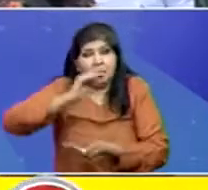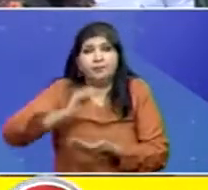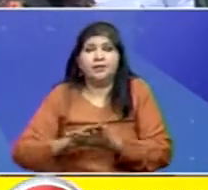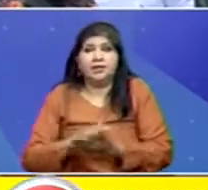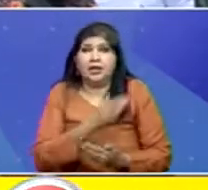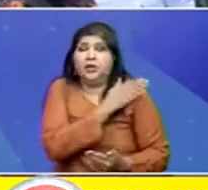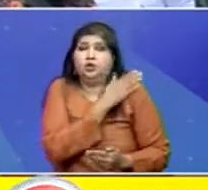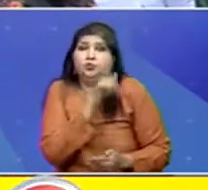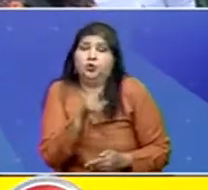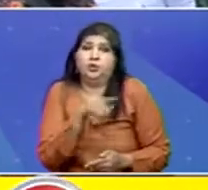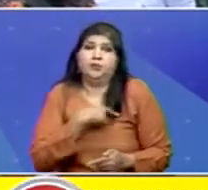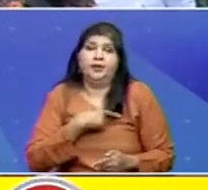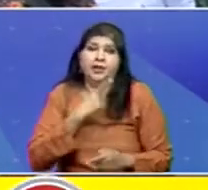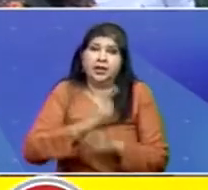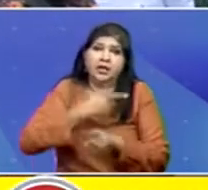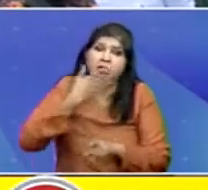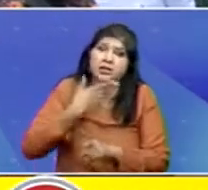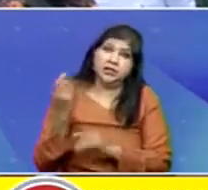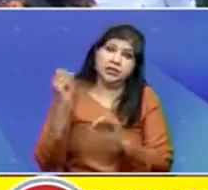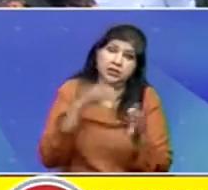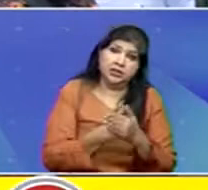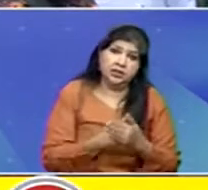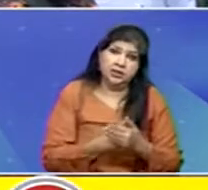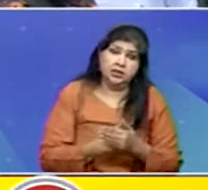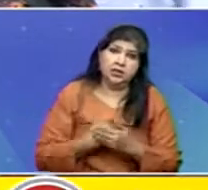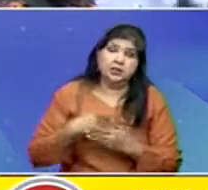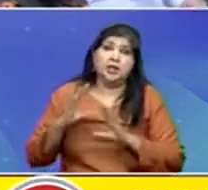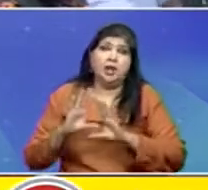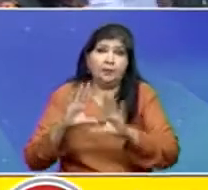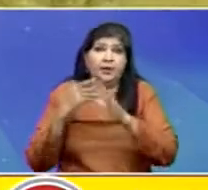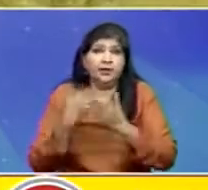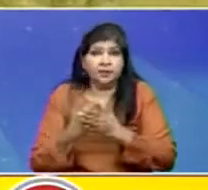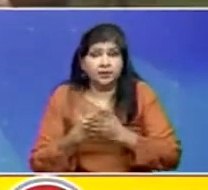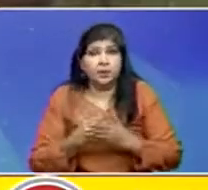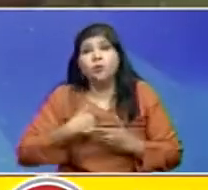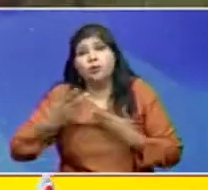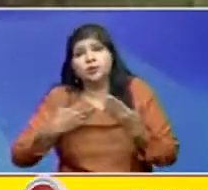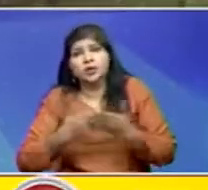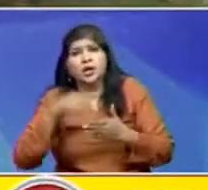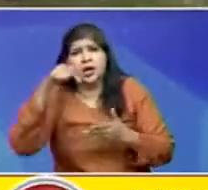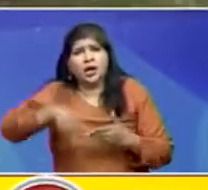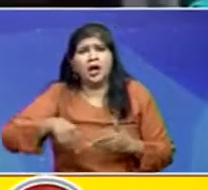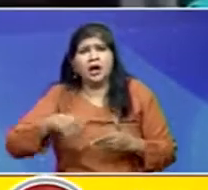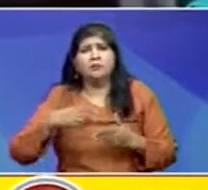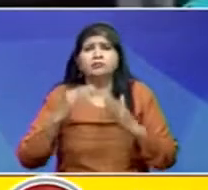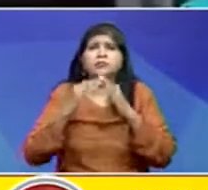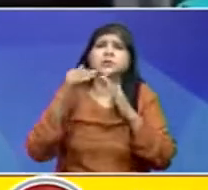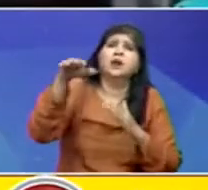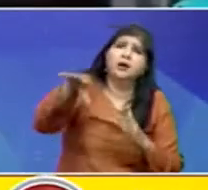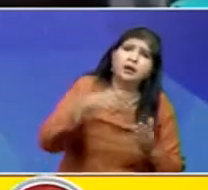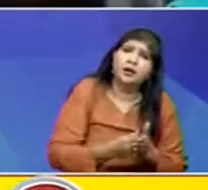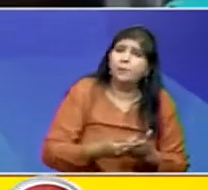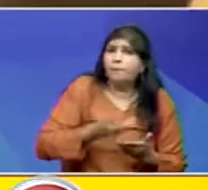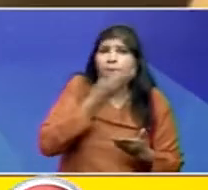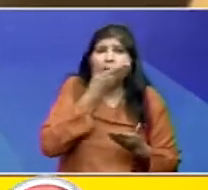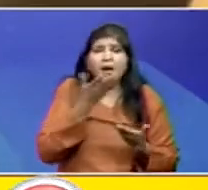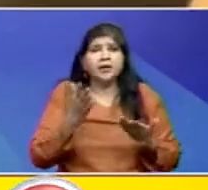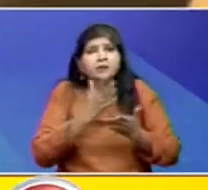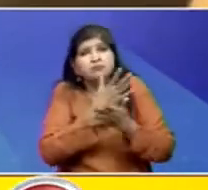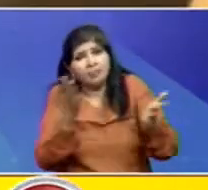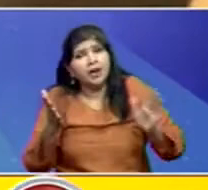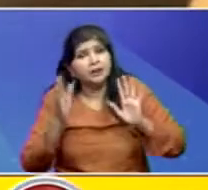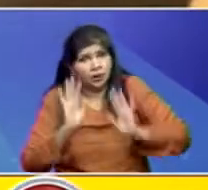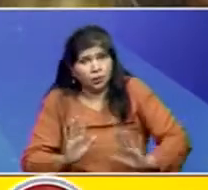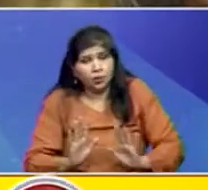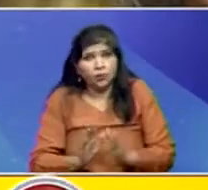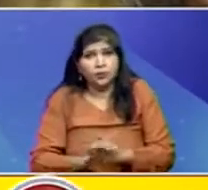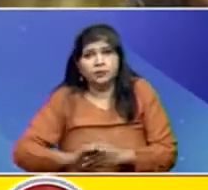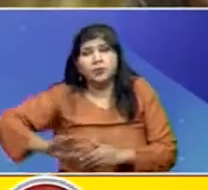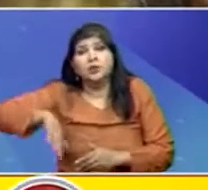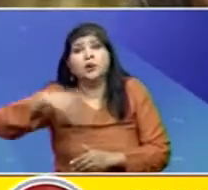जि